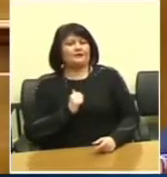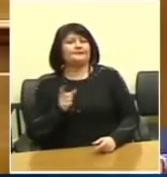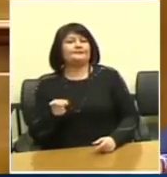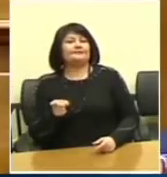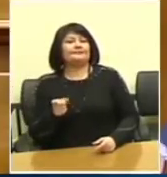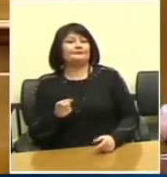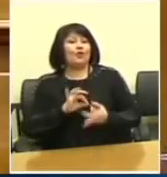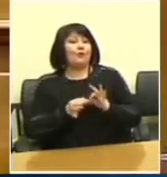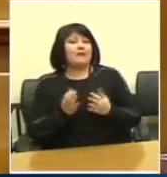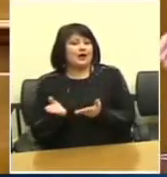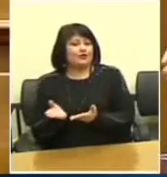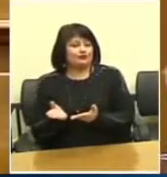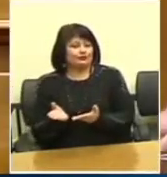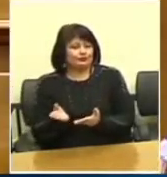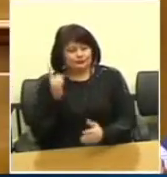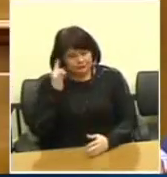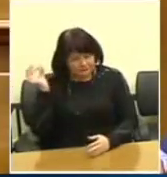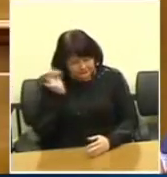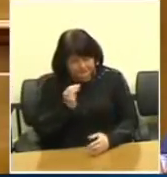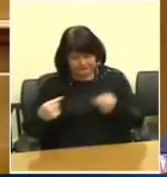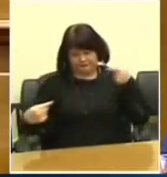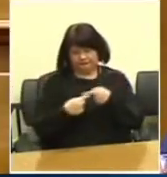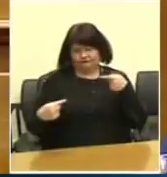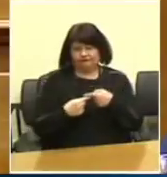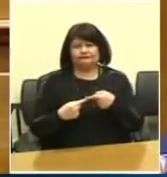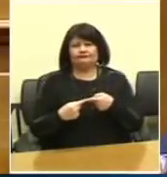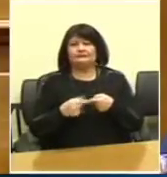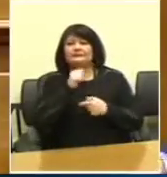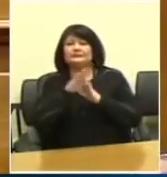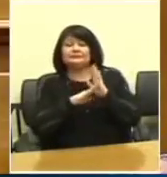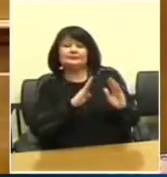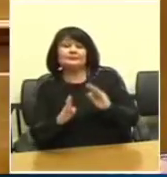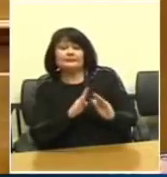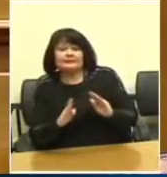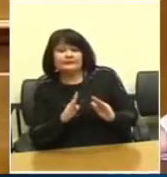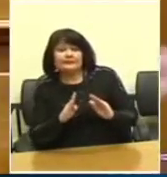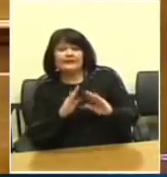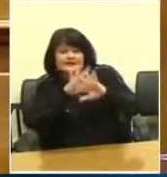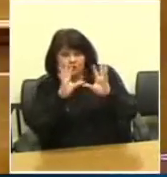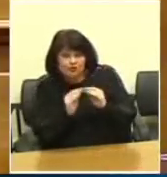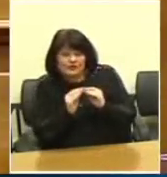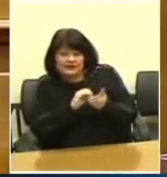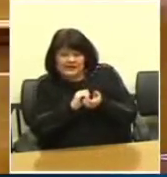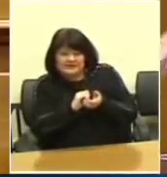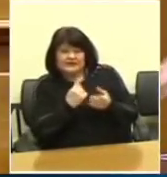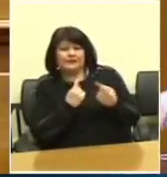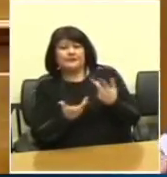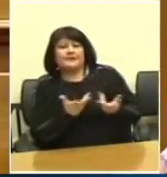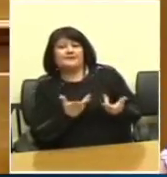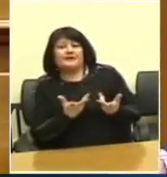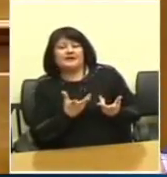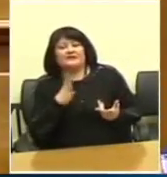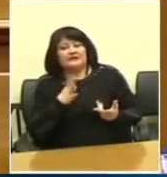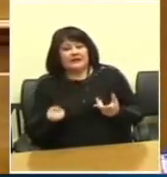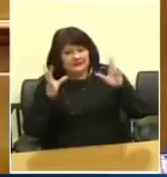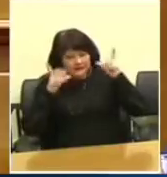ομίλων. Είναι λογικό να αντιπαρατίθεται στην ενίσχυση της συνταγματικής προστασίας των συλλογικών διαπραγματεύσεων, διότι θέλει να επανακινήσει